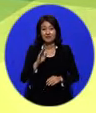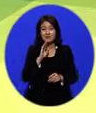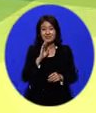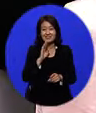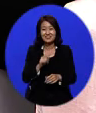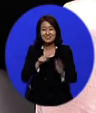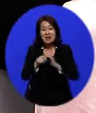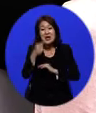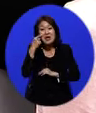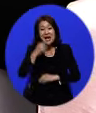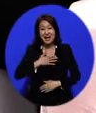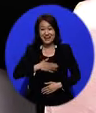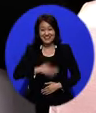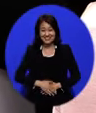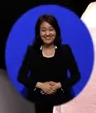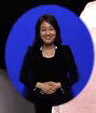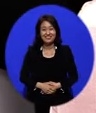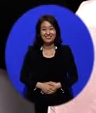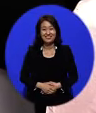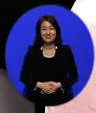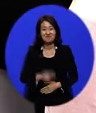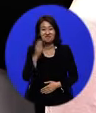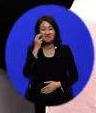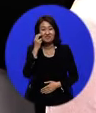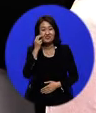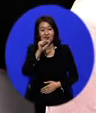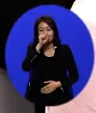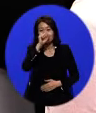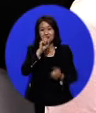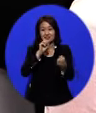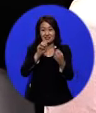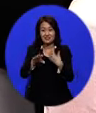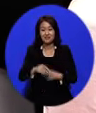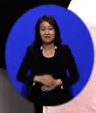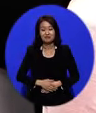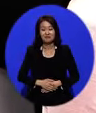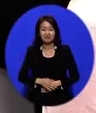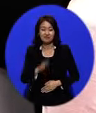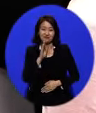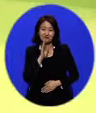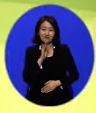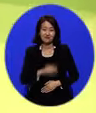않죠. 네. 좋은 대답이세요. 아주, 네.